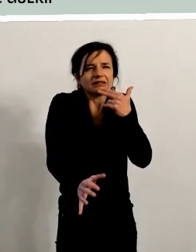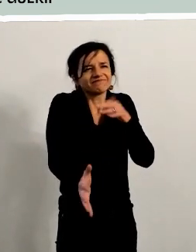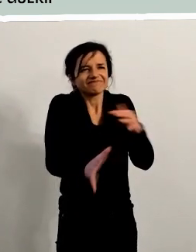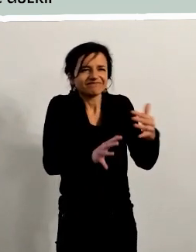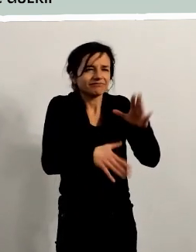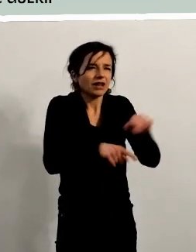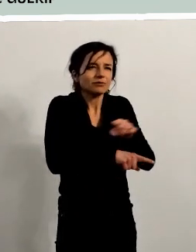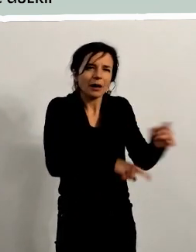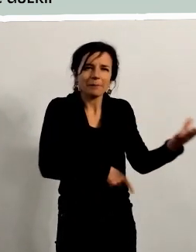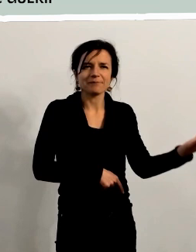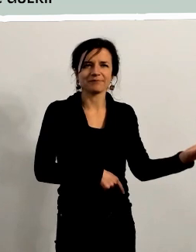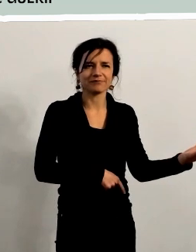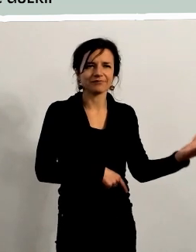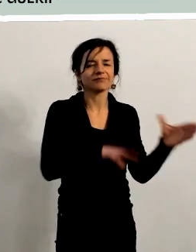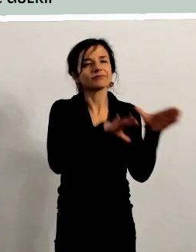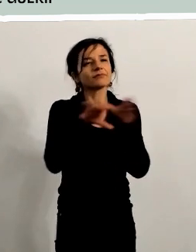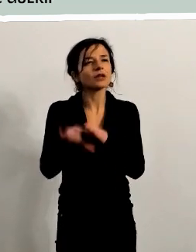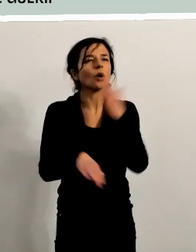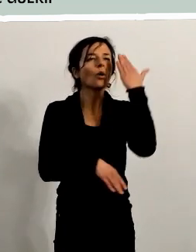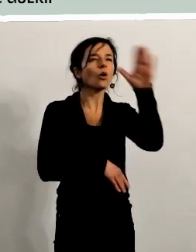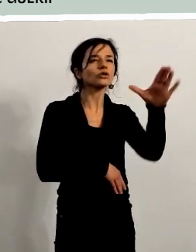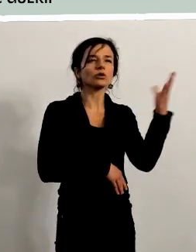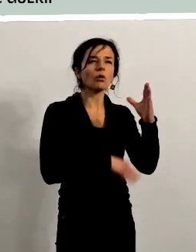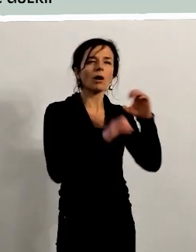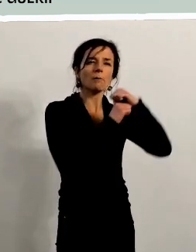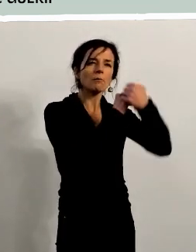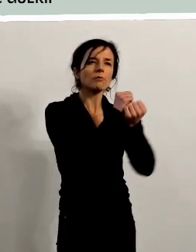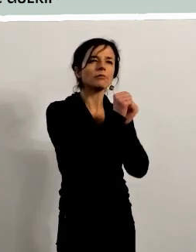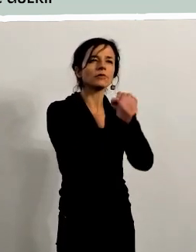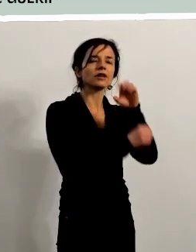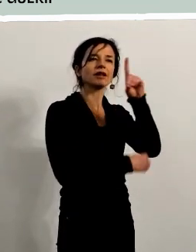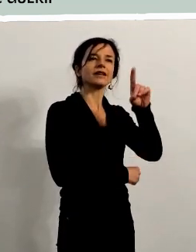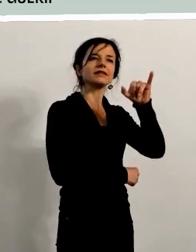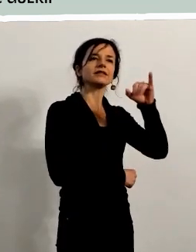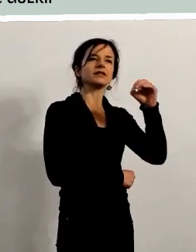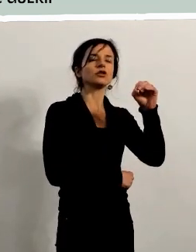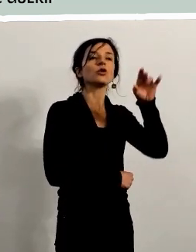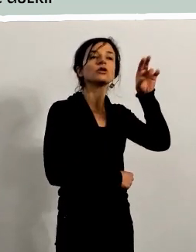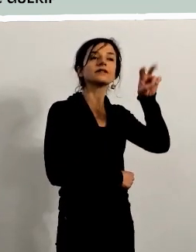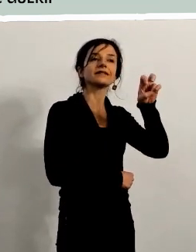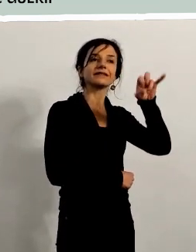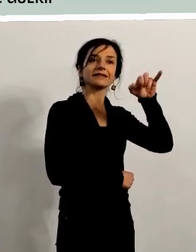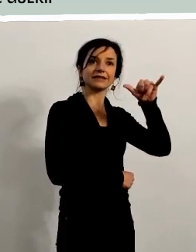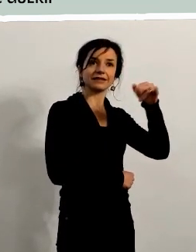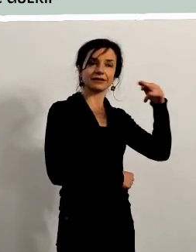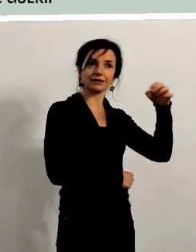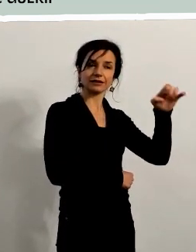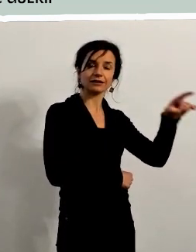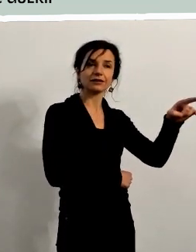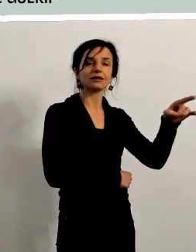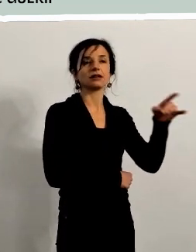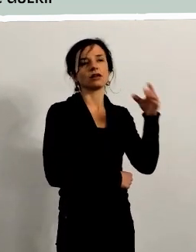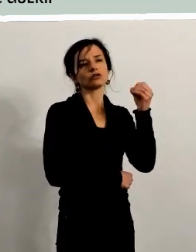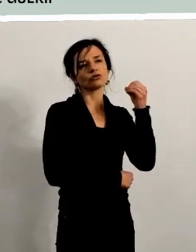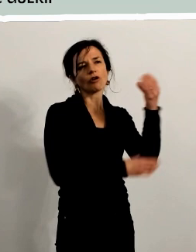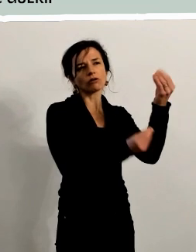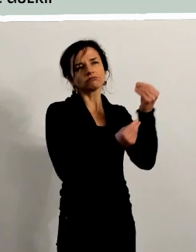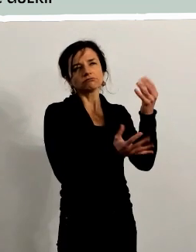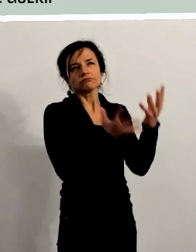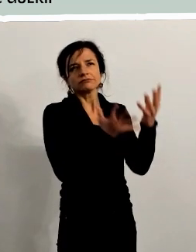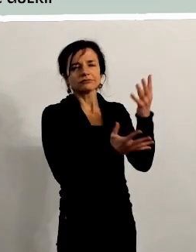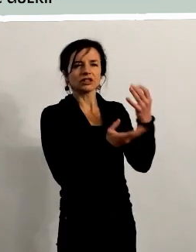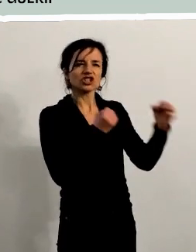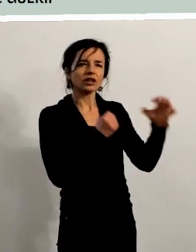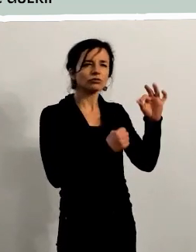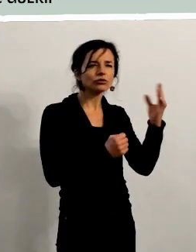La dioxine, qui est aussi une autre molécule qui est potentiellement néfaste pour nous. Alors, c'est pour une étude, alors là,